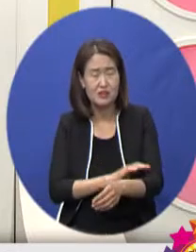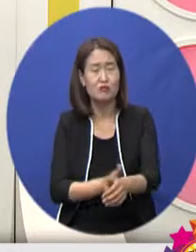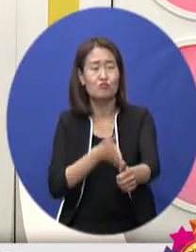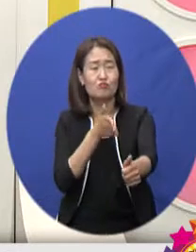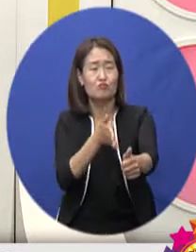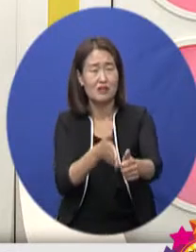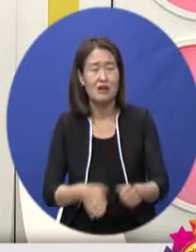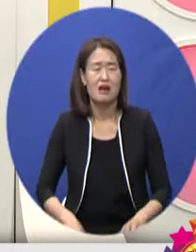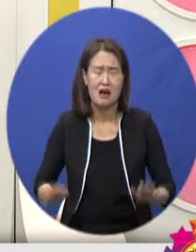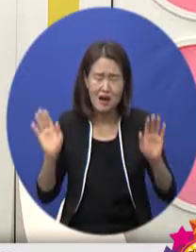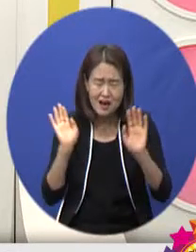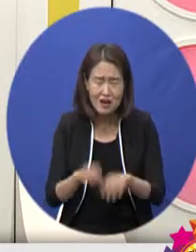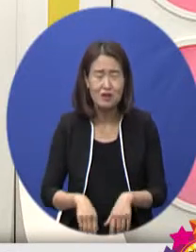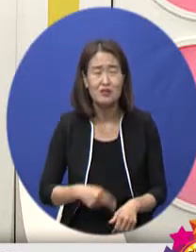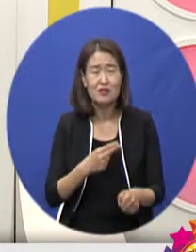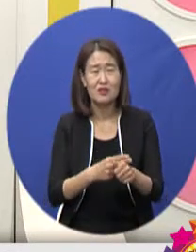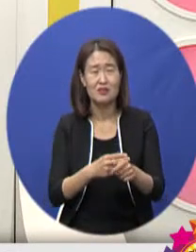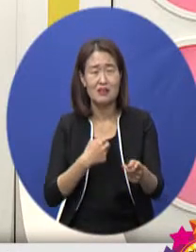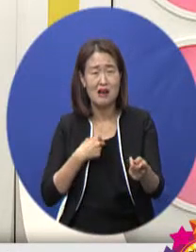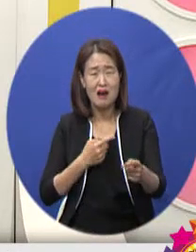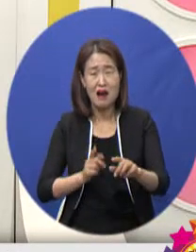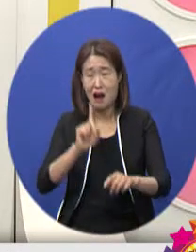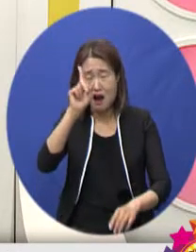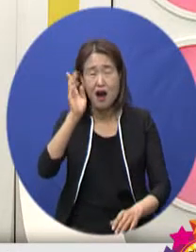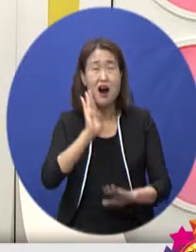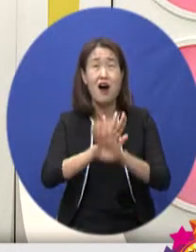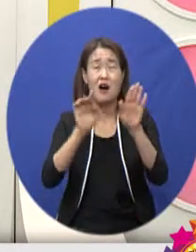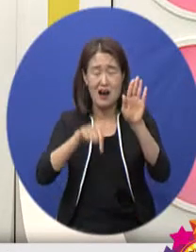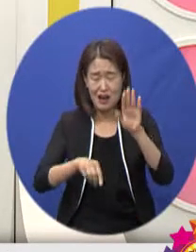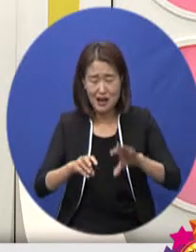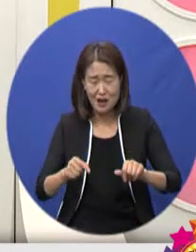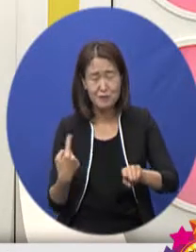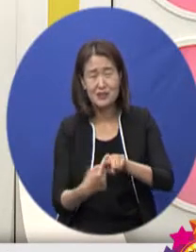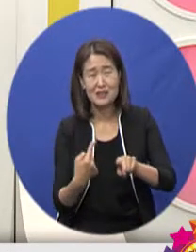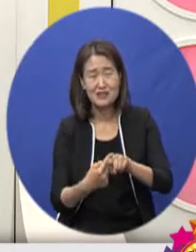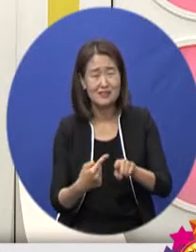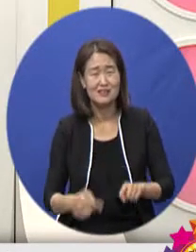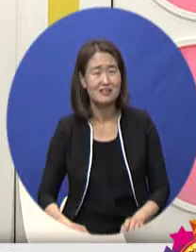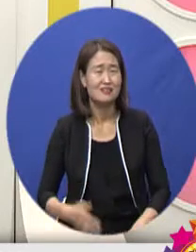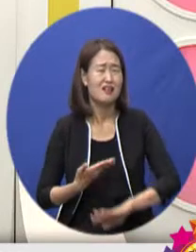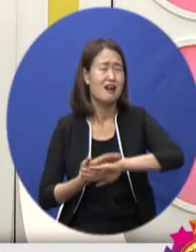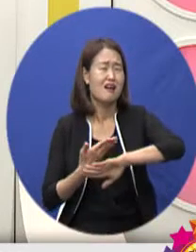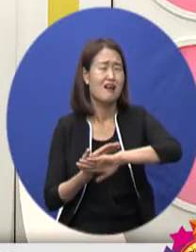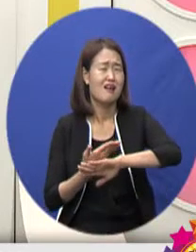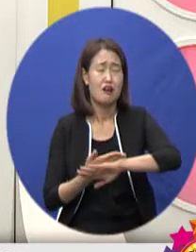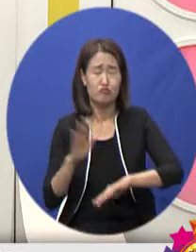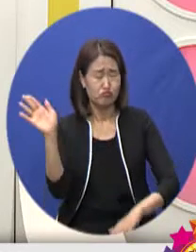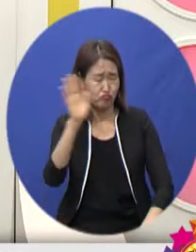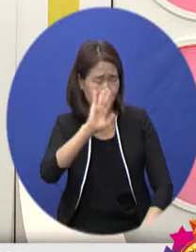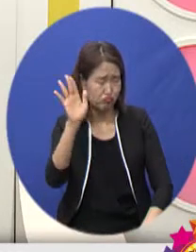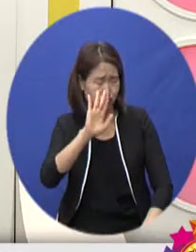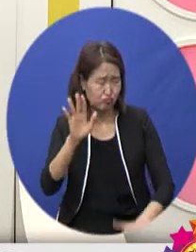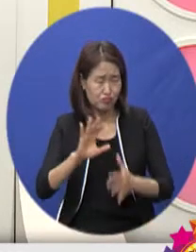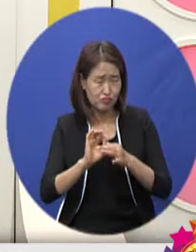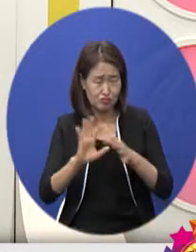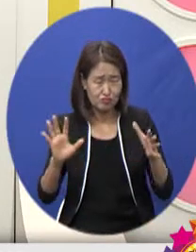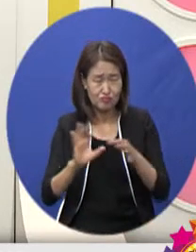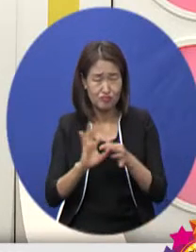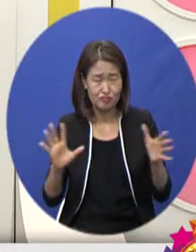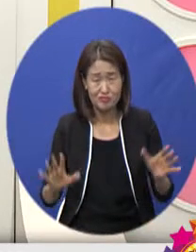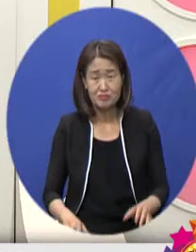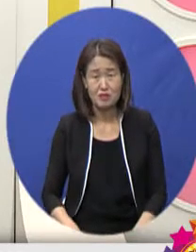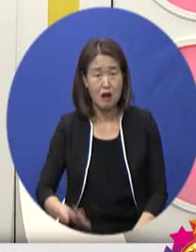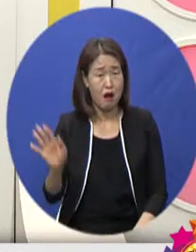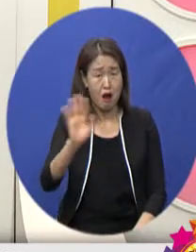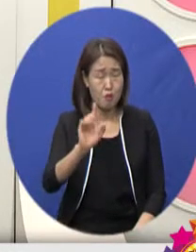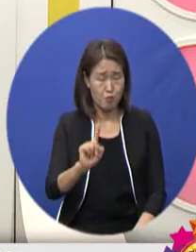아이고 선생님하고 저하고는 하니까 땅 사이인데 무슨 말씀을 그렇게 하냐고. 저는 하니까 땅 사이고는 상대가 안 되죠. 그래서